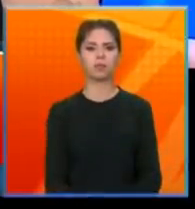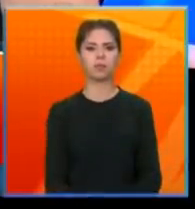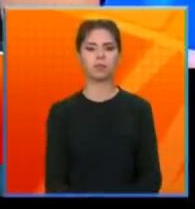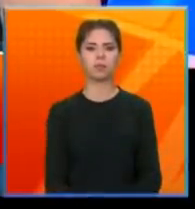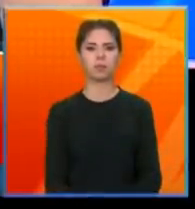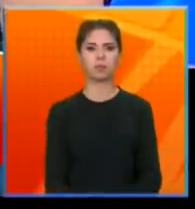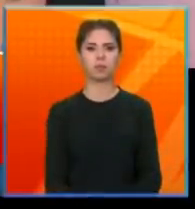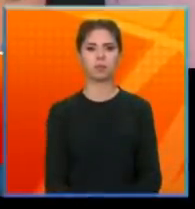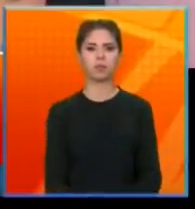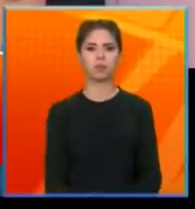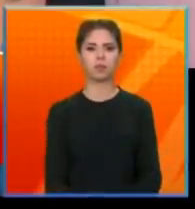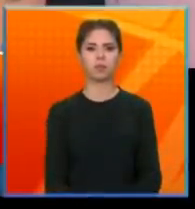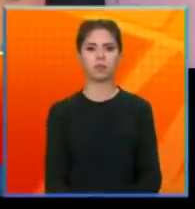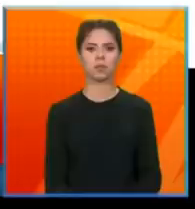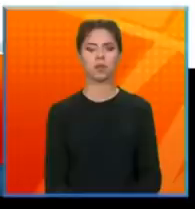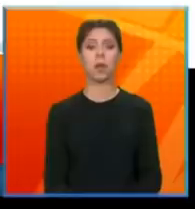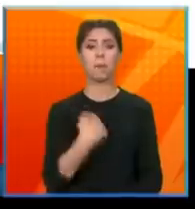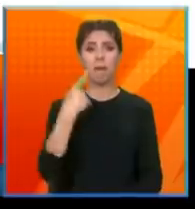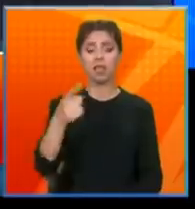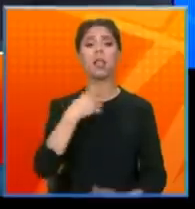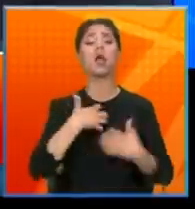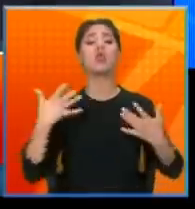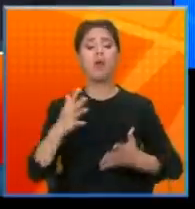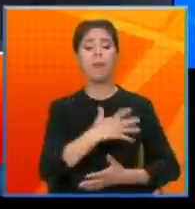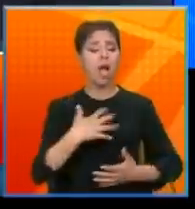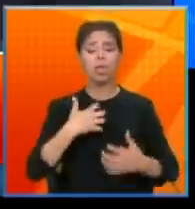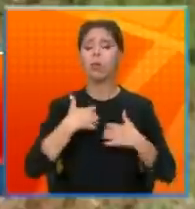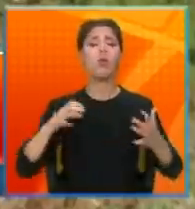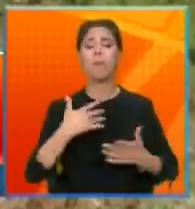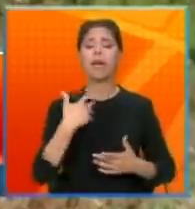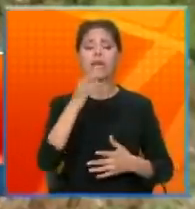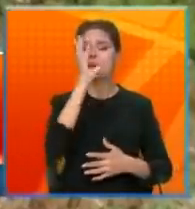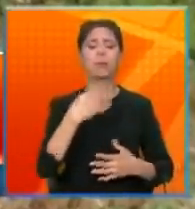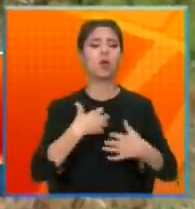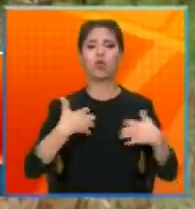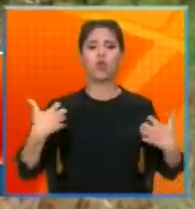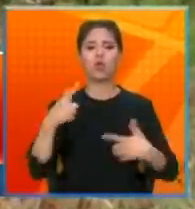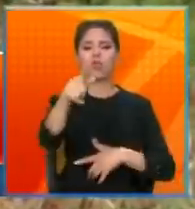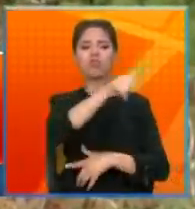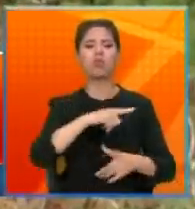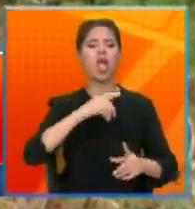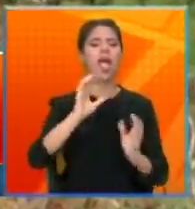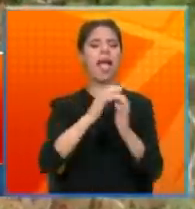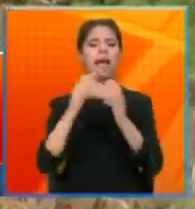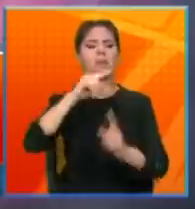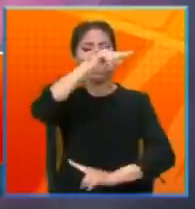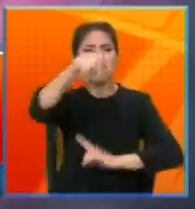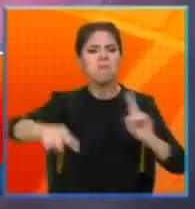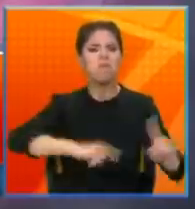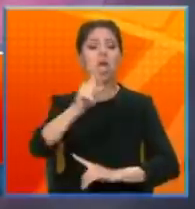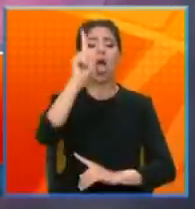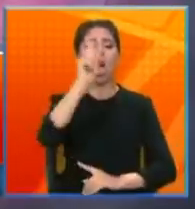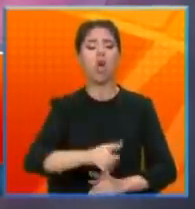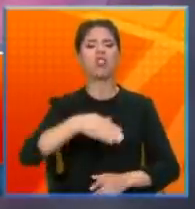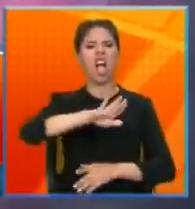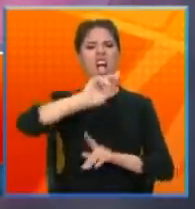şüpheleniyorum o zaman. Ben sana güvenmesem, anneme güvenmesem kime güveneceğim ben? Bölgeyi didik didik arayan ekipler önce Ecrin'in ayakkabı